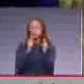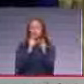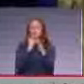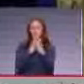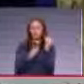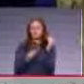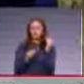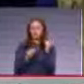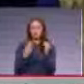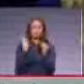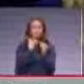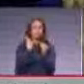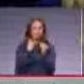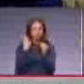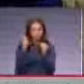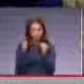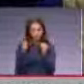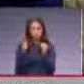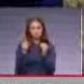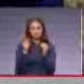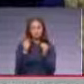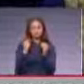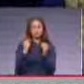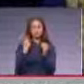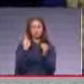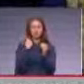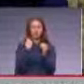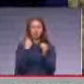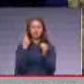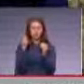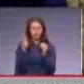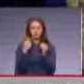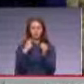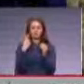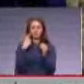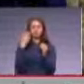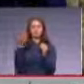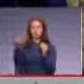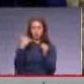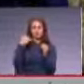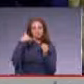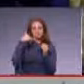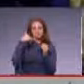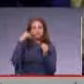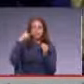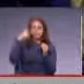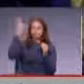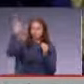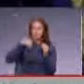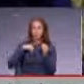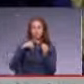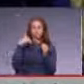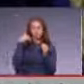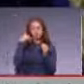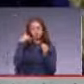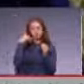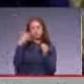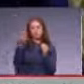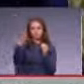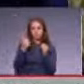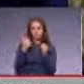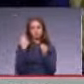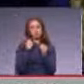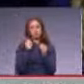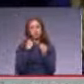عندك تليفوناتهم؟ عندك تليفوناتهم؟ طب ادينا تليفوناتهم واحنا نجرب نتصل لك بيهم. هاتي التليفون وانا اجرب اتصل